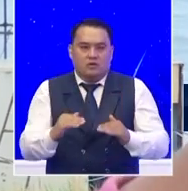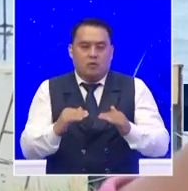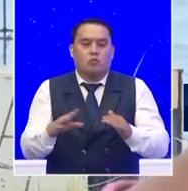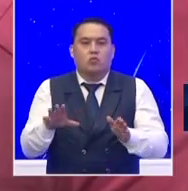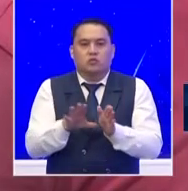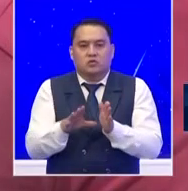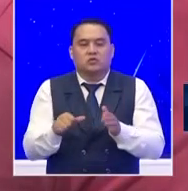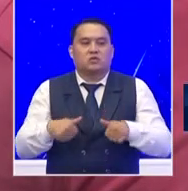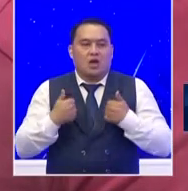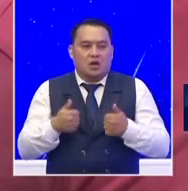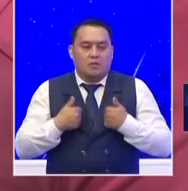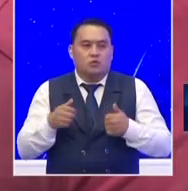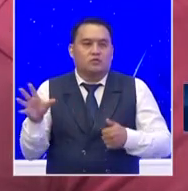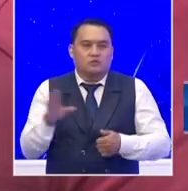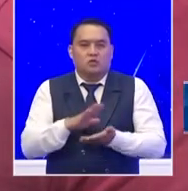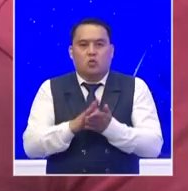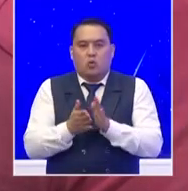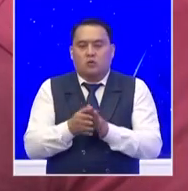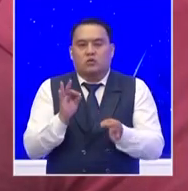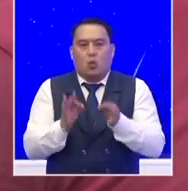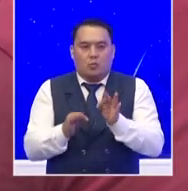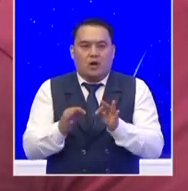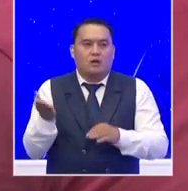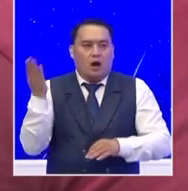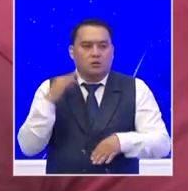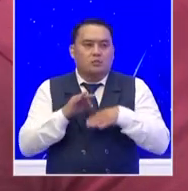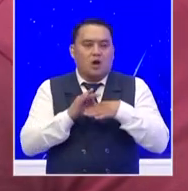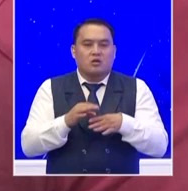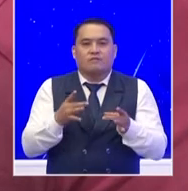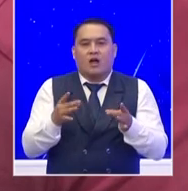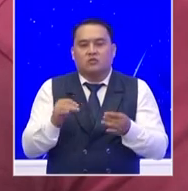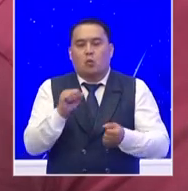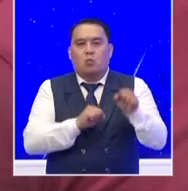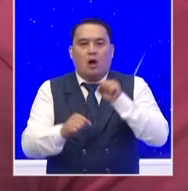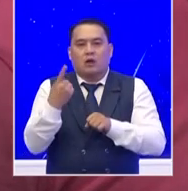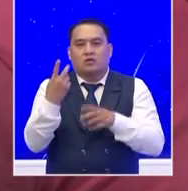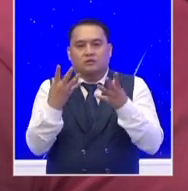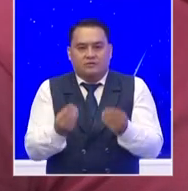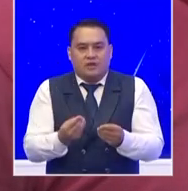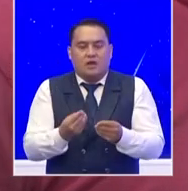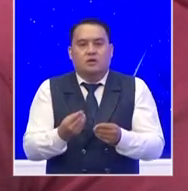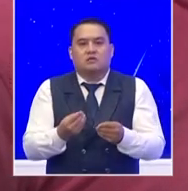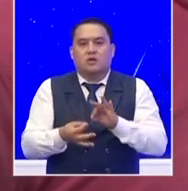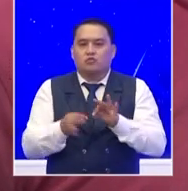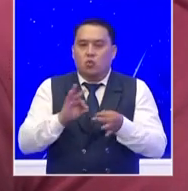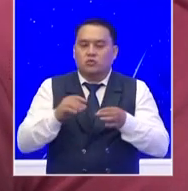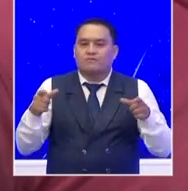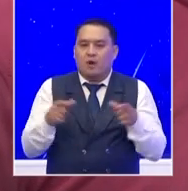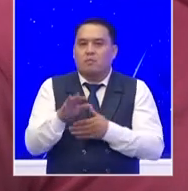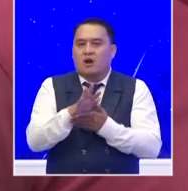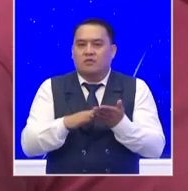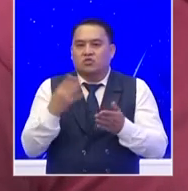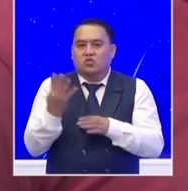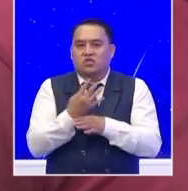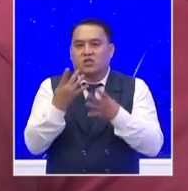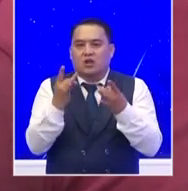Наш персонал старается соблюдать все необходимые санитарные нормы. Раньше мы проводили влажную уборку помещений один раз в день. Теперь из-за сложной ситуации мы проводим ее 4